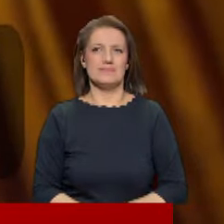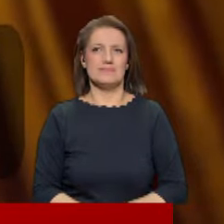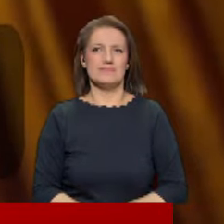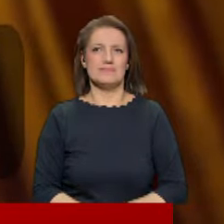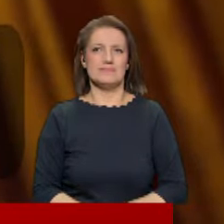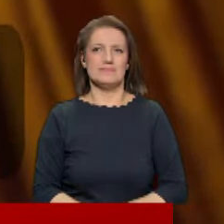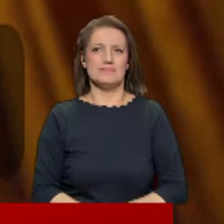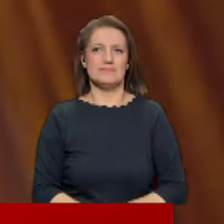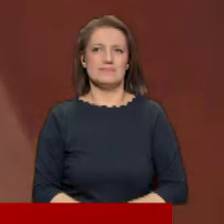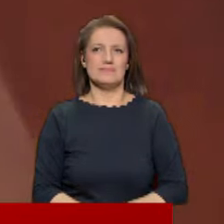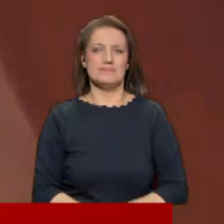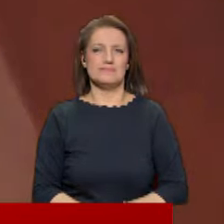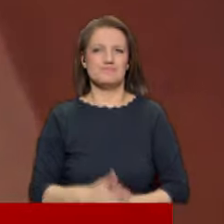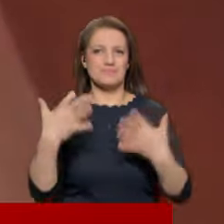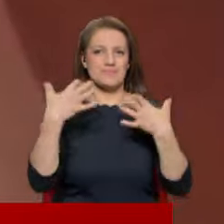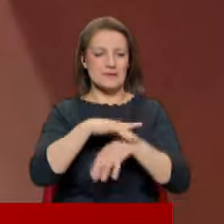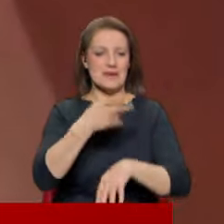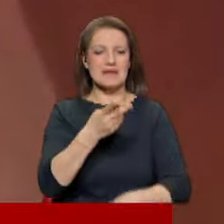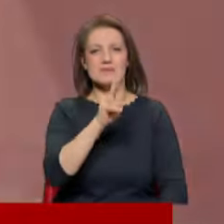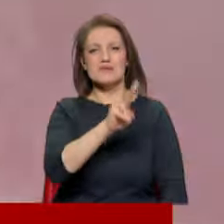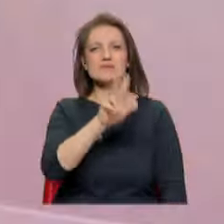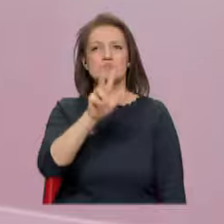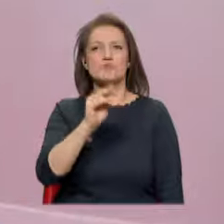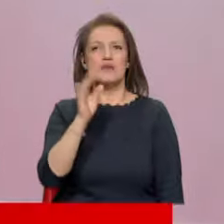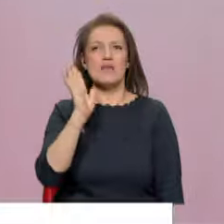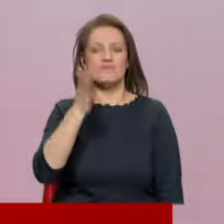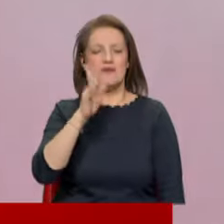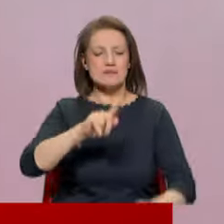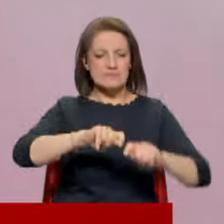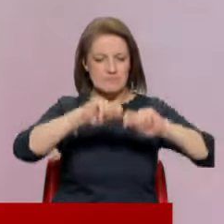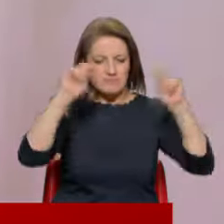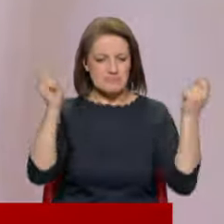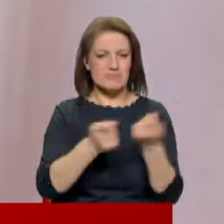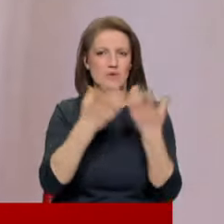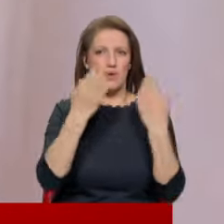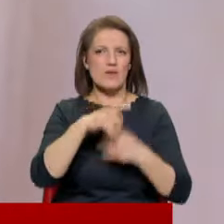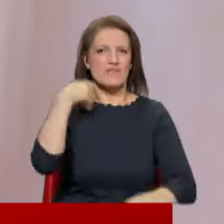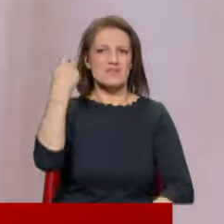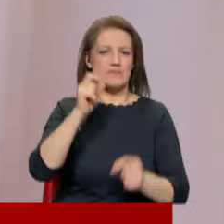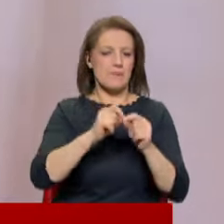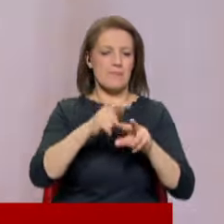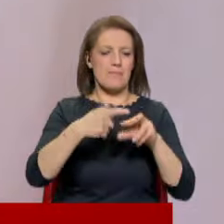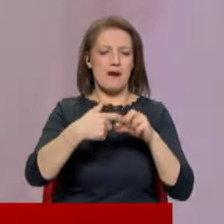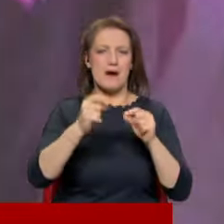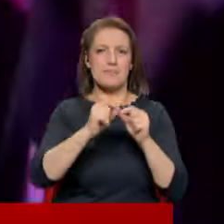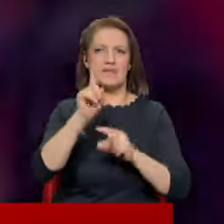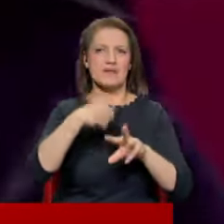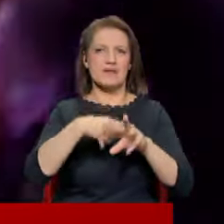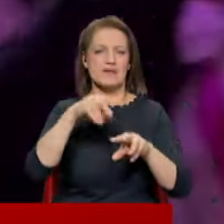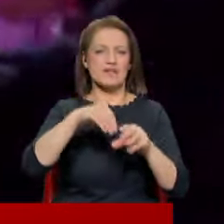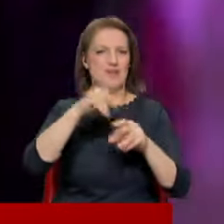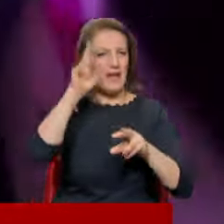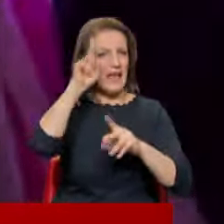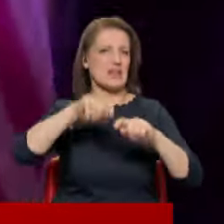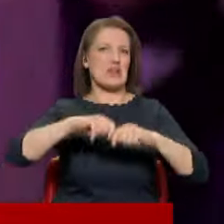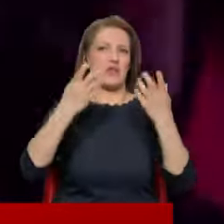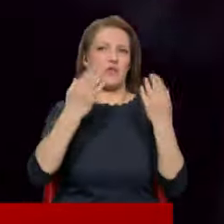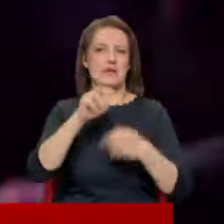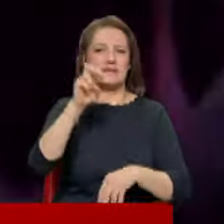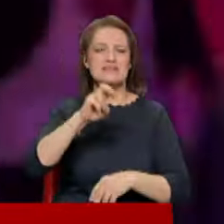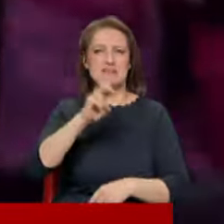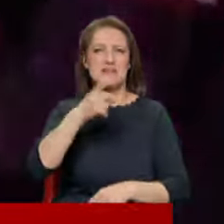dress. Gece 2023'ün en çok gişe hasılatı elde eden filmi Barbie için hayal kırıklığıyla sonuçlandı. 8 dalda